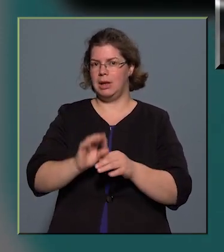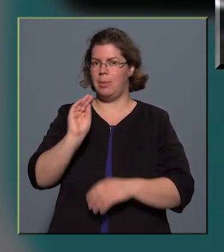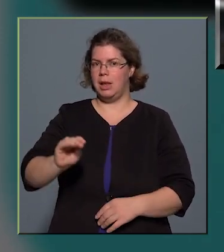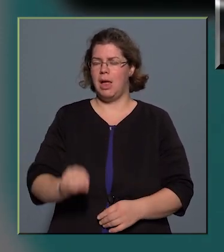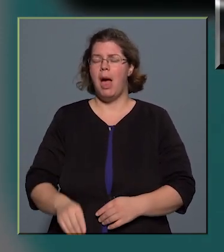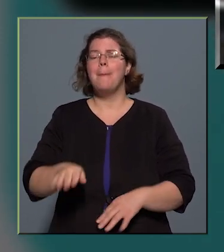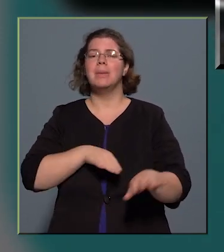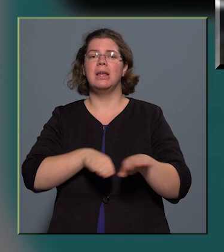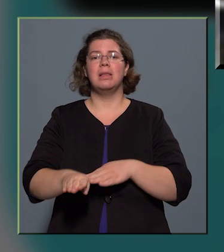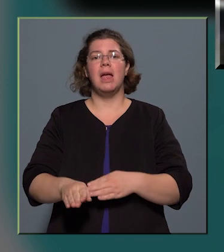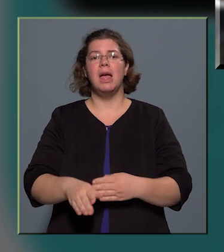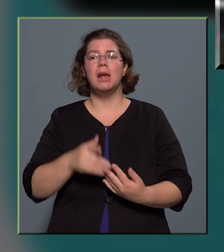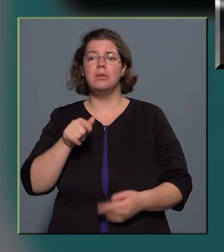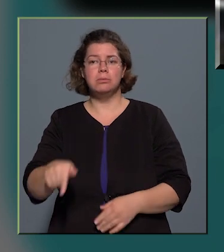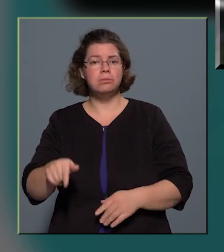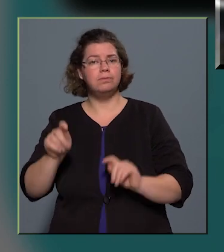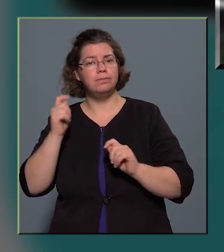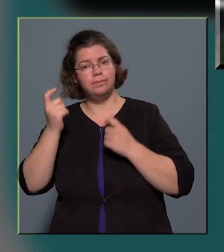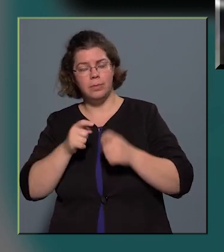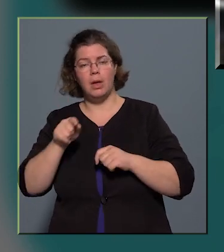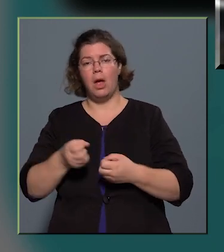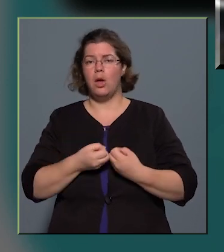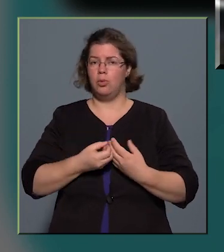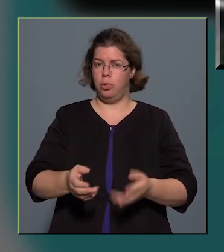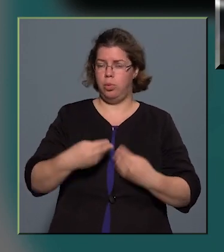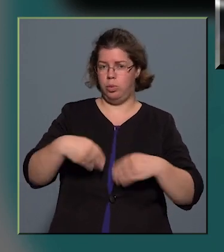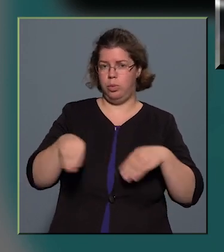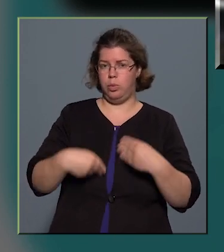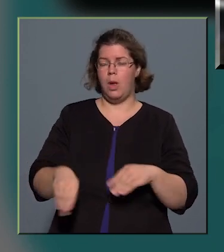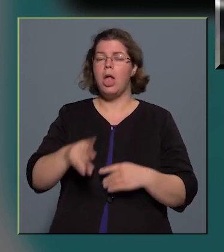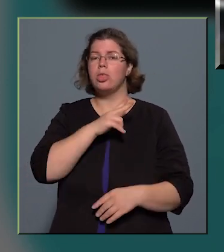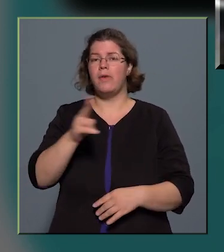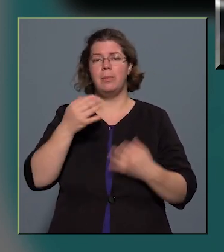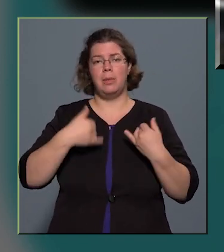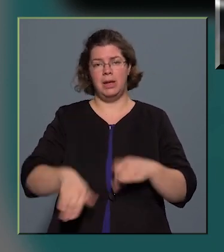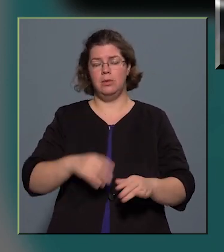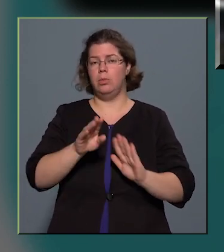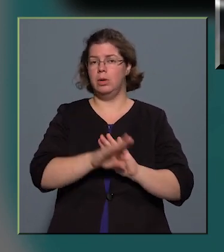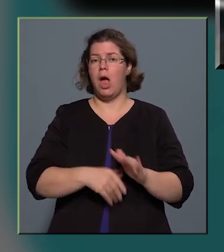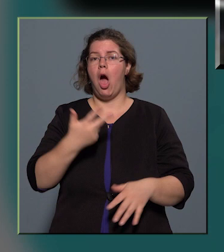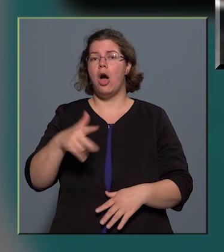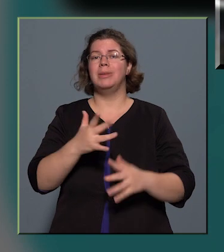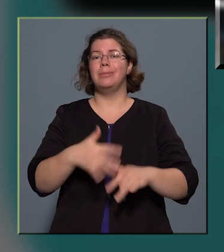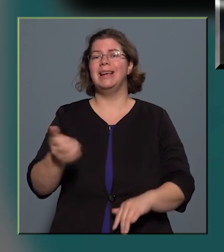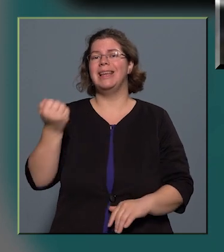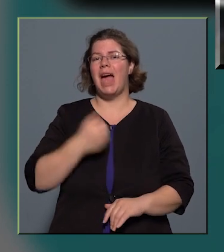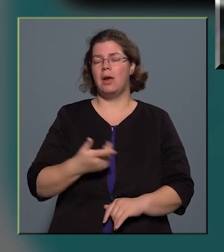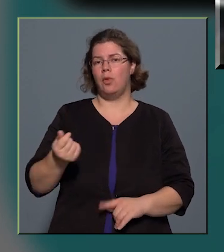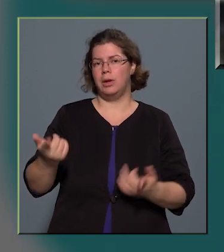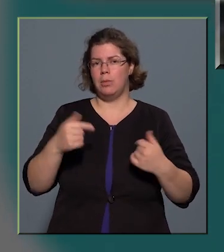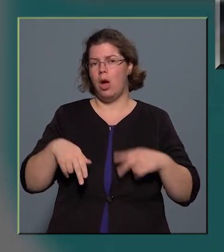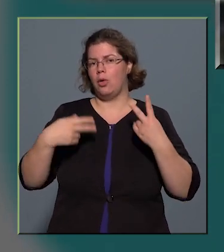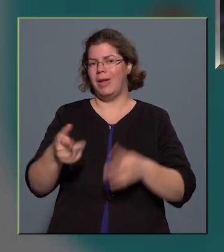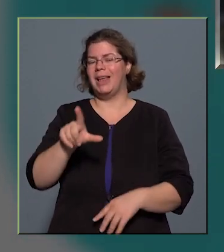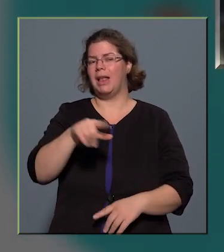szerint a tárcavezető arról számolt be, hogy a novemberben induló programban 30 milliárd forintból a következő